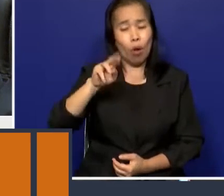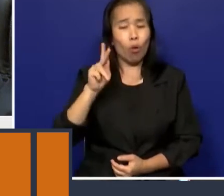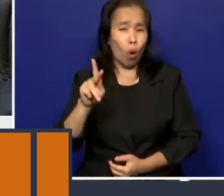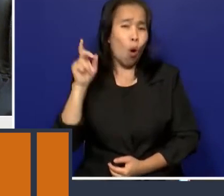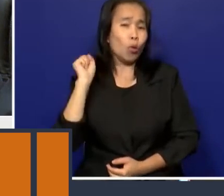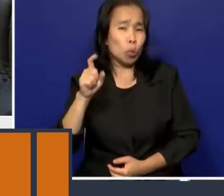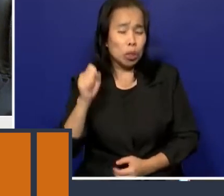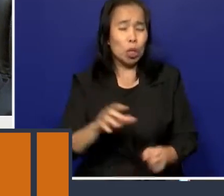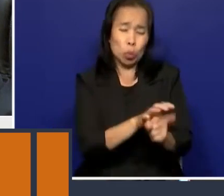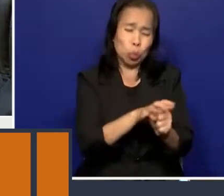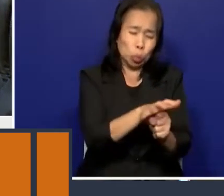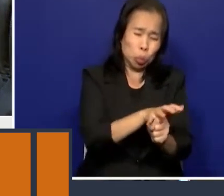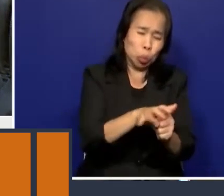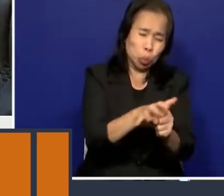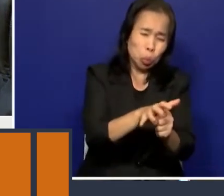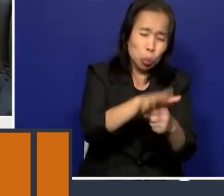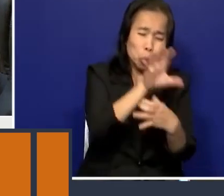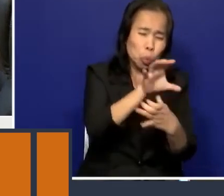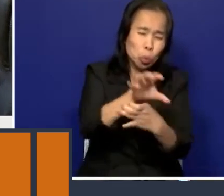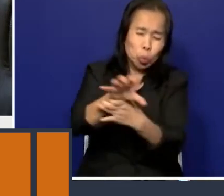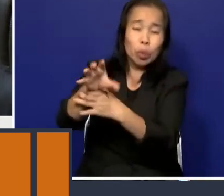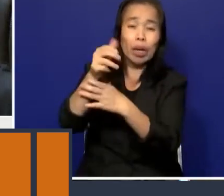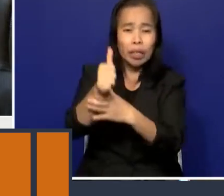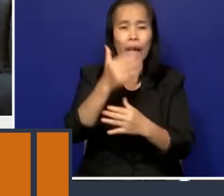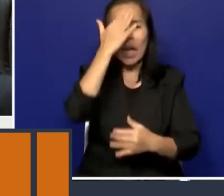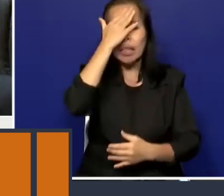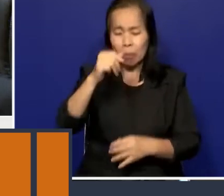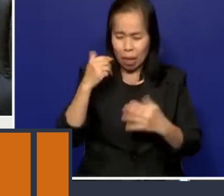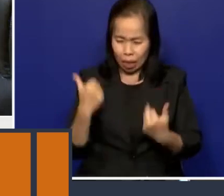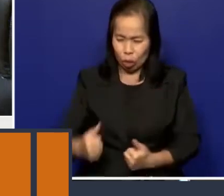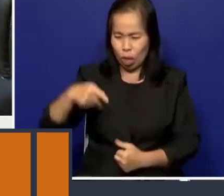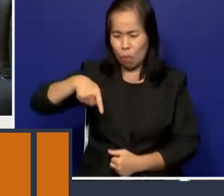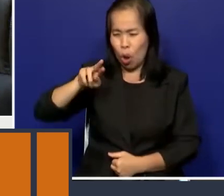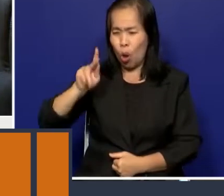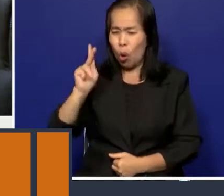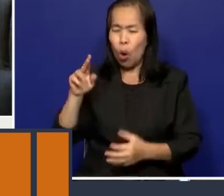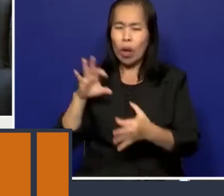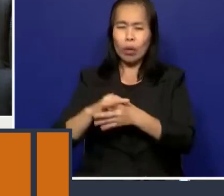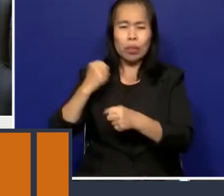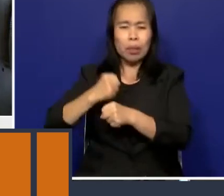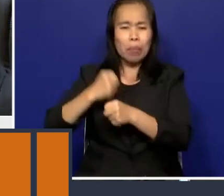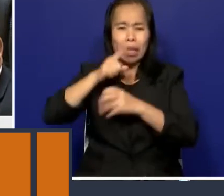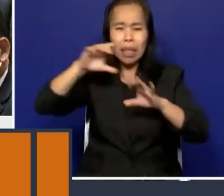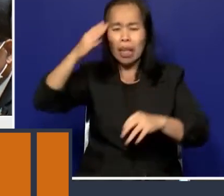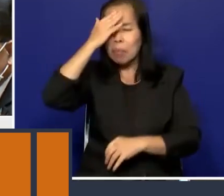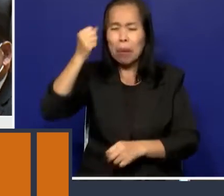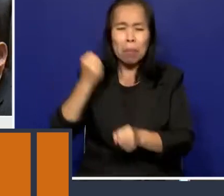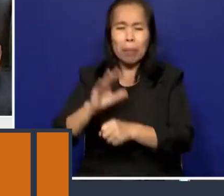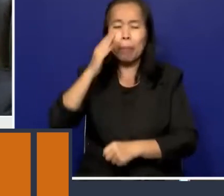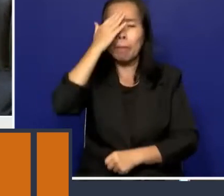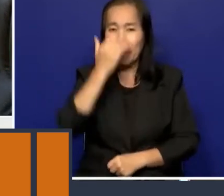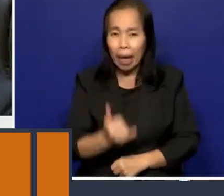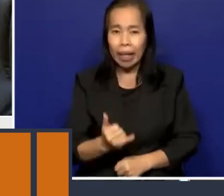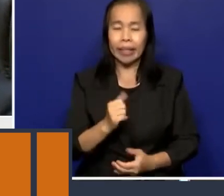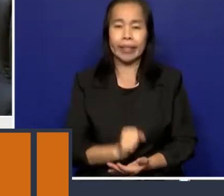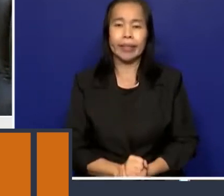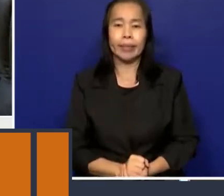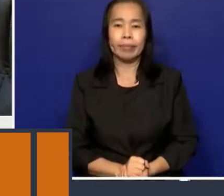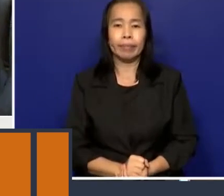อ้างโวิดกฎต หัวพชชนคุกคามสิทธิเสรีภาของพระชชนไม่จบไม่สินเรื่องดีๆ ไม่รู้จักใช้ผมพเรีน old